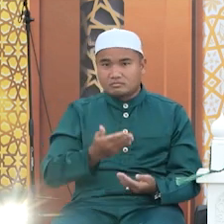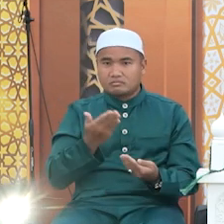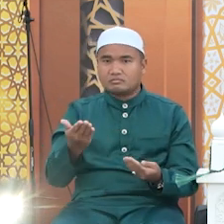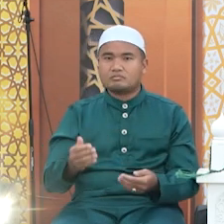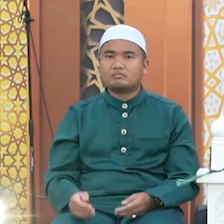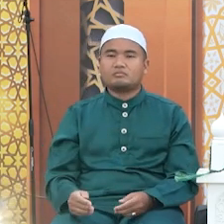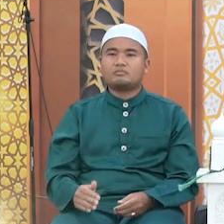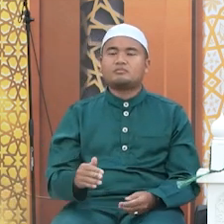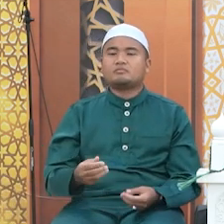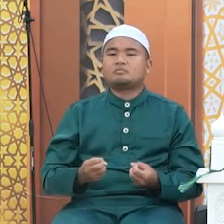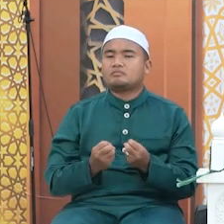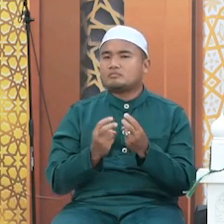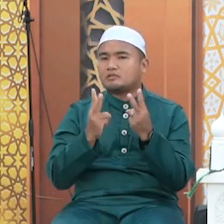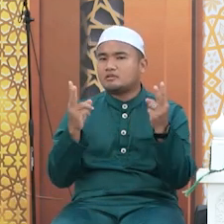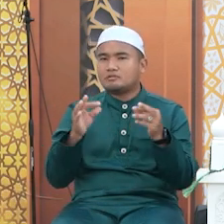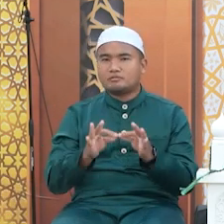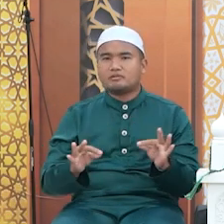dengan sebenarnya.